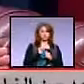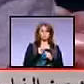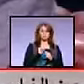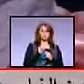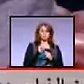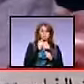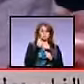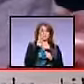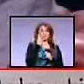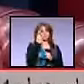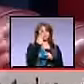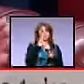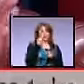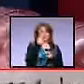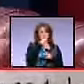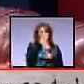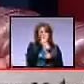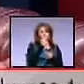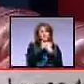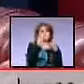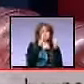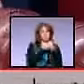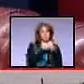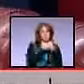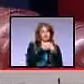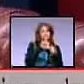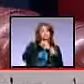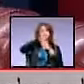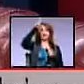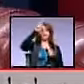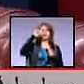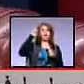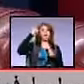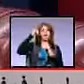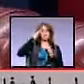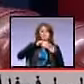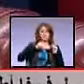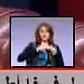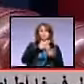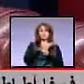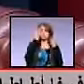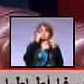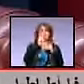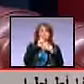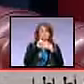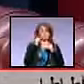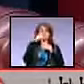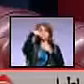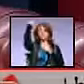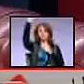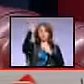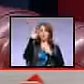وجيت بعديها الوحيد يمكن ده الوحيد. وجيت بعديها دخلت معهد السينما. ابويا بيعتز جدا بالاخراج وبيقدر جدا هذه